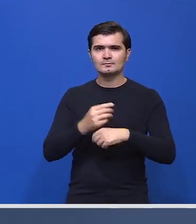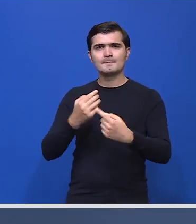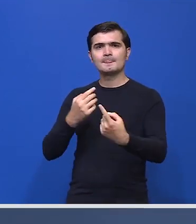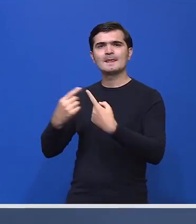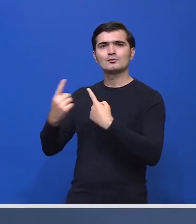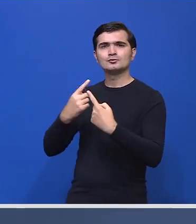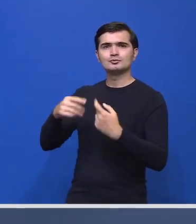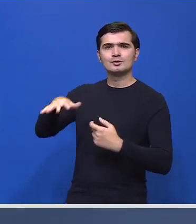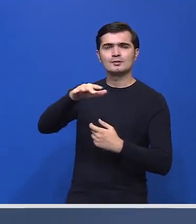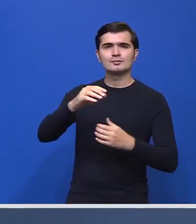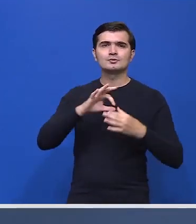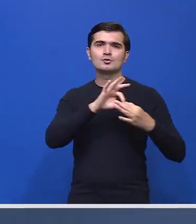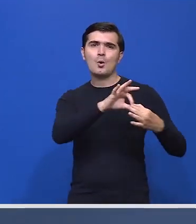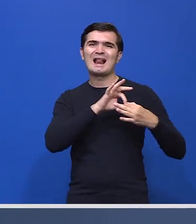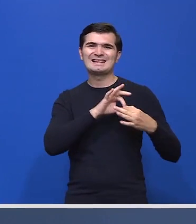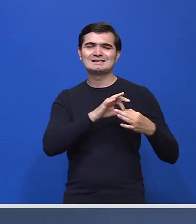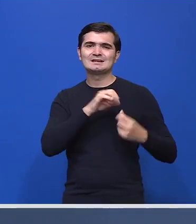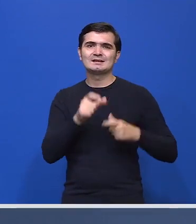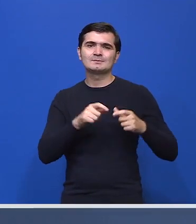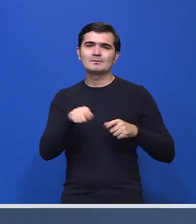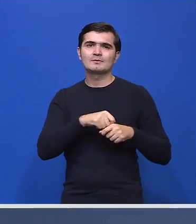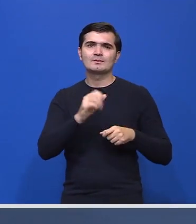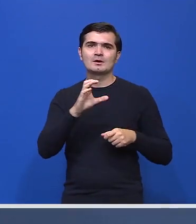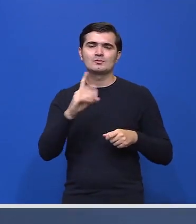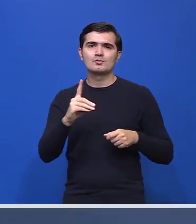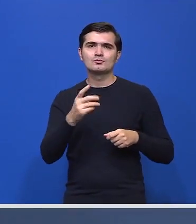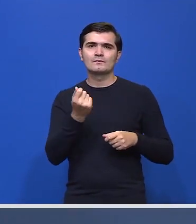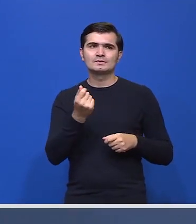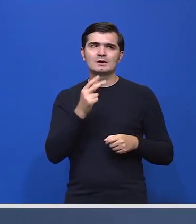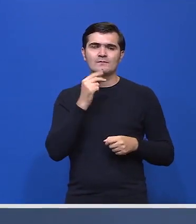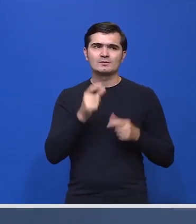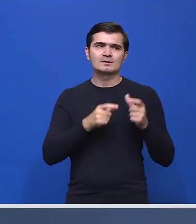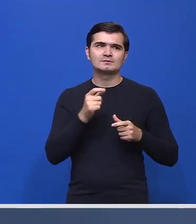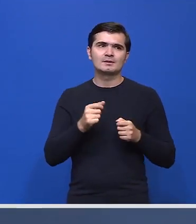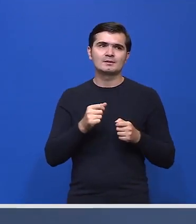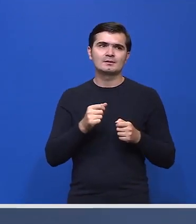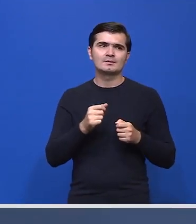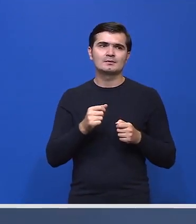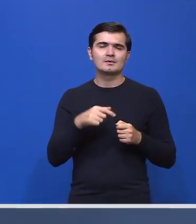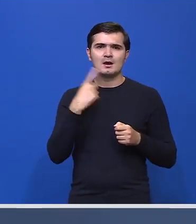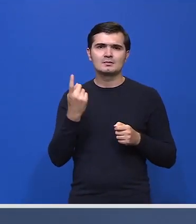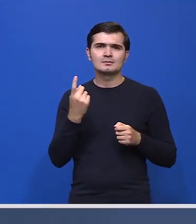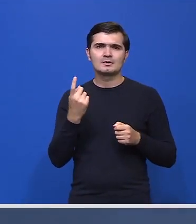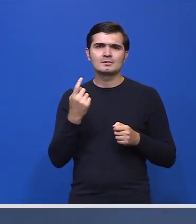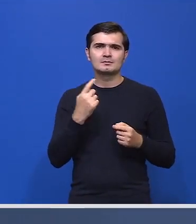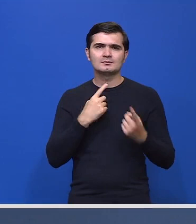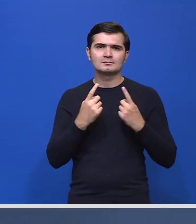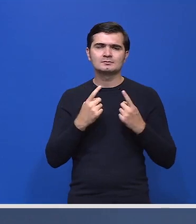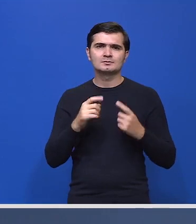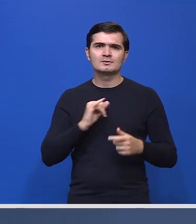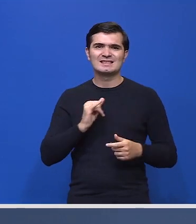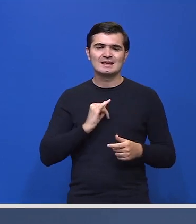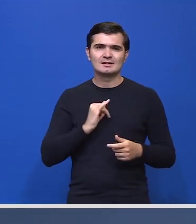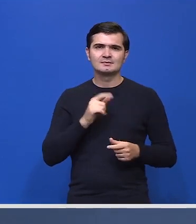negocierilor din coaliție, discuțiilor pe tema modificării codului fiscal și despre două teme care au stârnit destul de mare interes